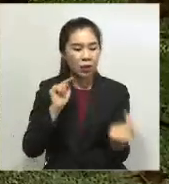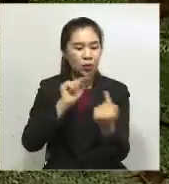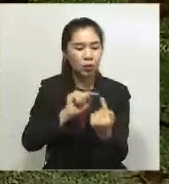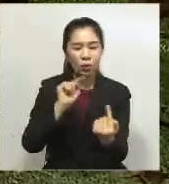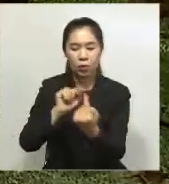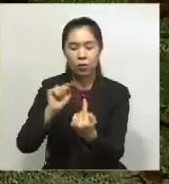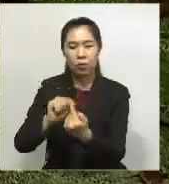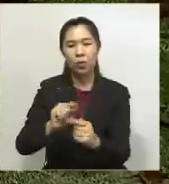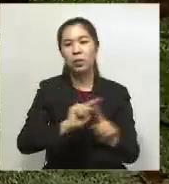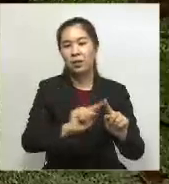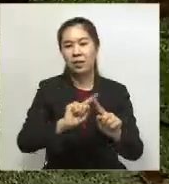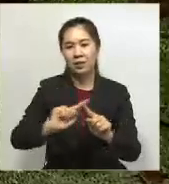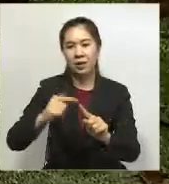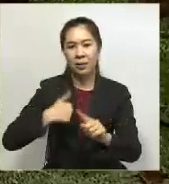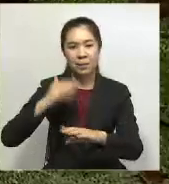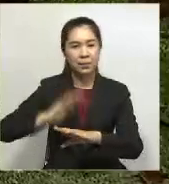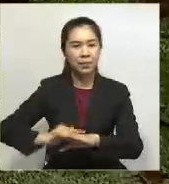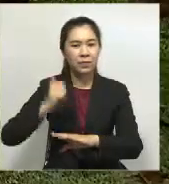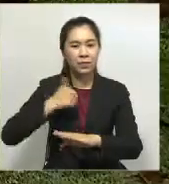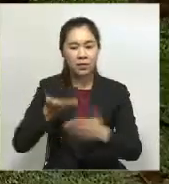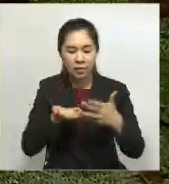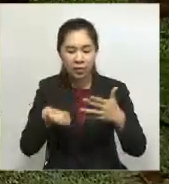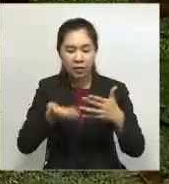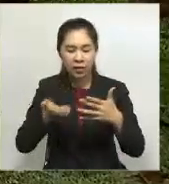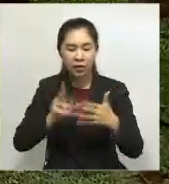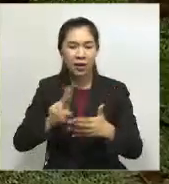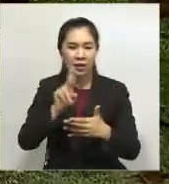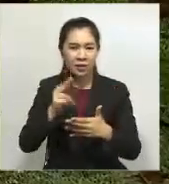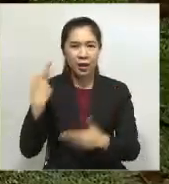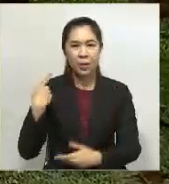จุดต่างๆเรียกว่าหยิบยกศักยภาพให้สามารถใช้ได้อย่างเต็มขีดความสามารถ